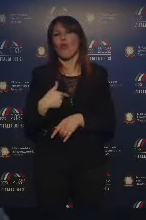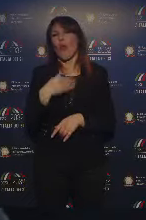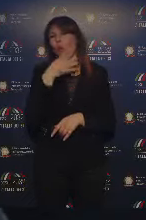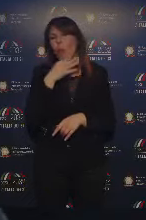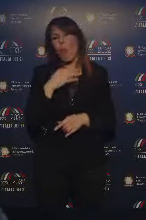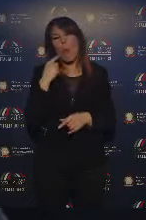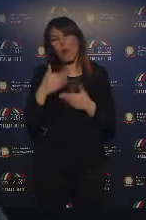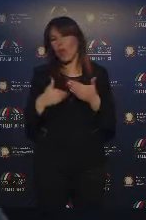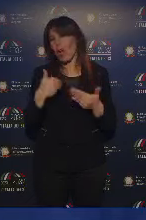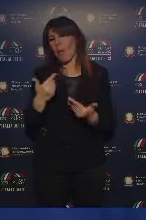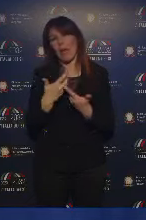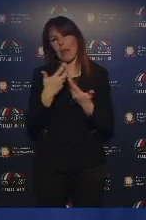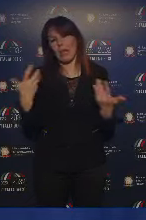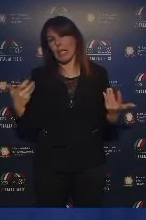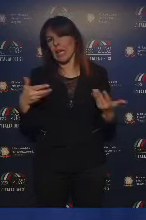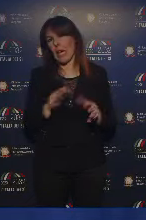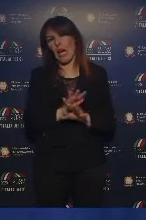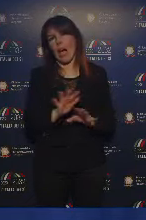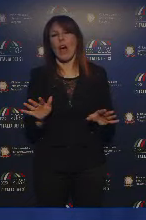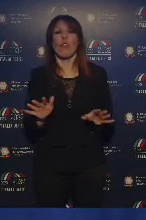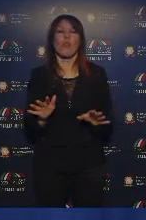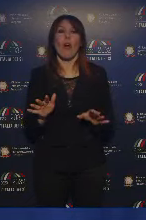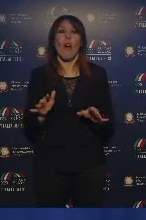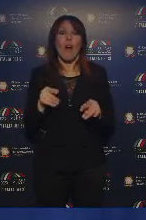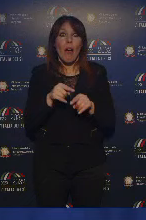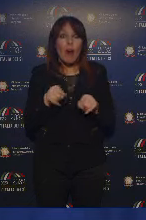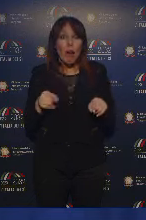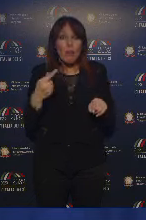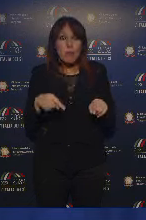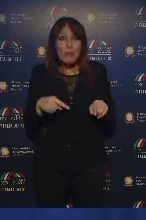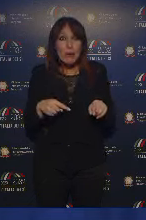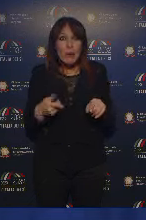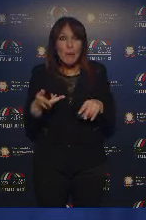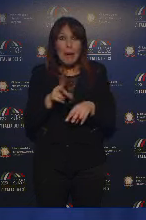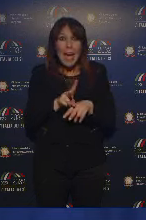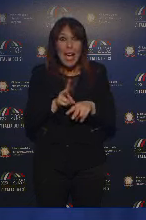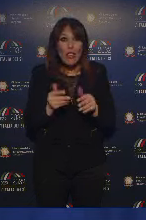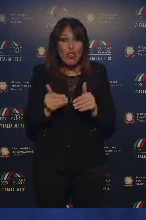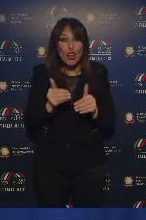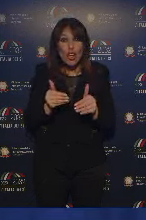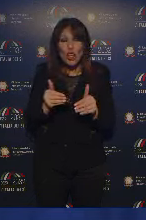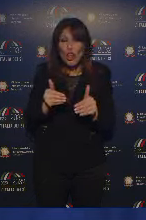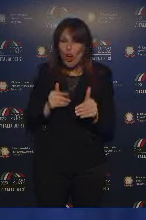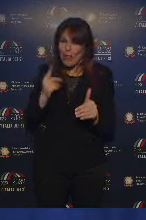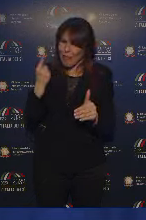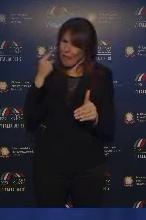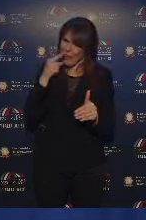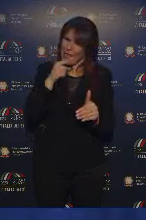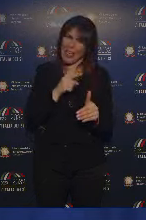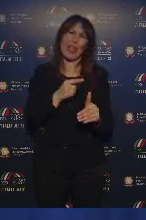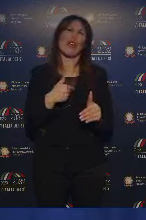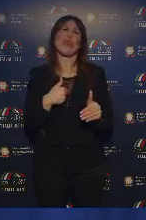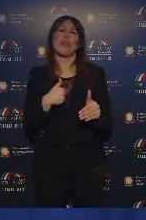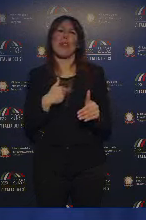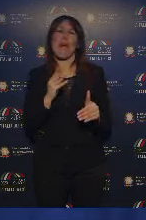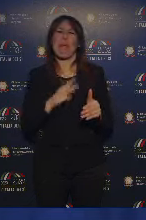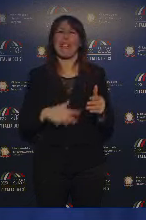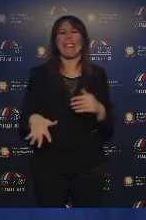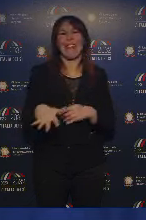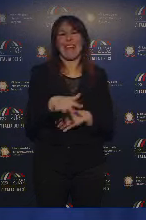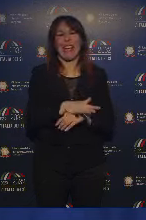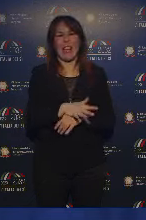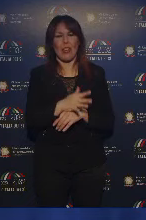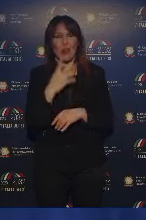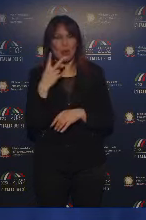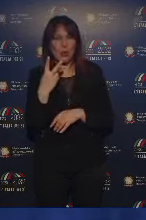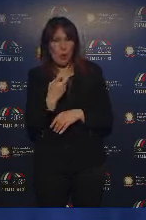e miglioramento perché qua è far peggio tornare indietro È difficile con il sistema ferroviario in Basilicata far peggio di di quello che si